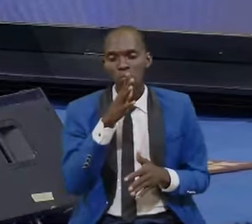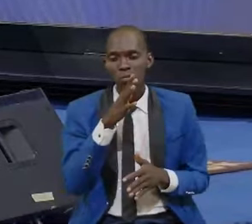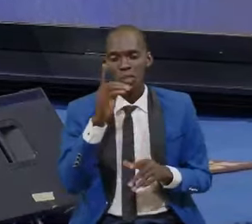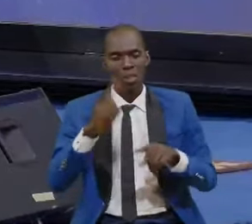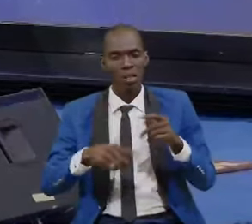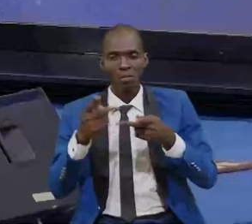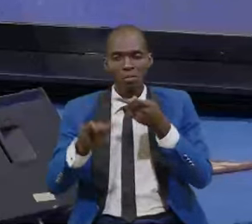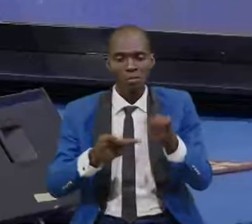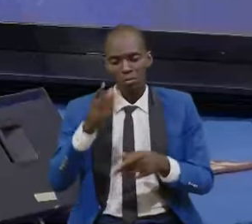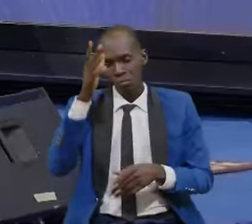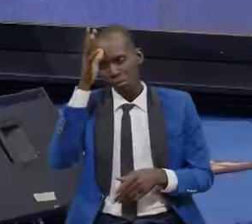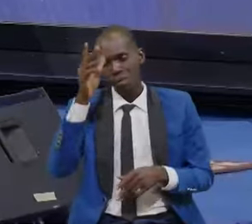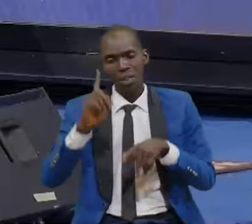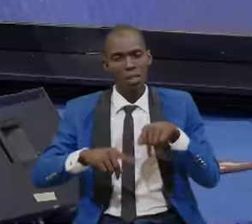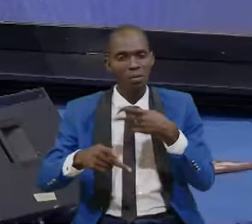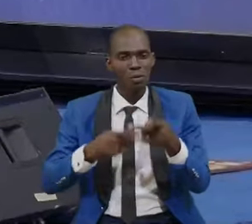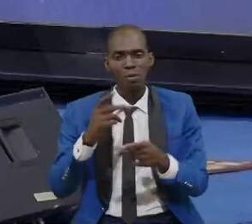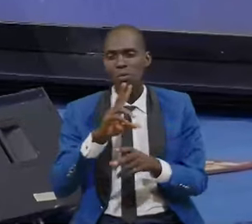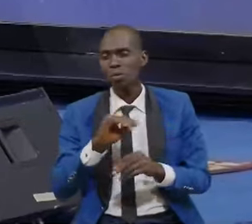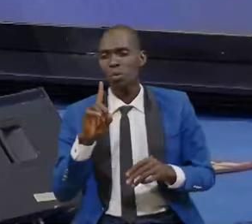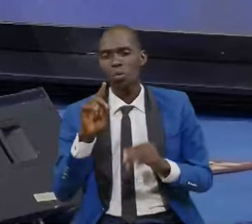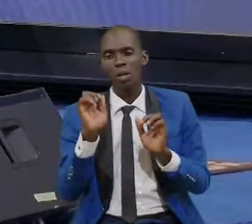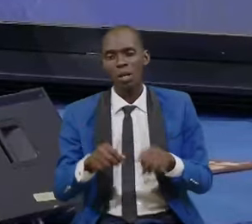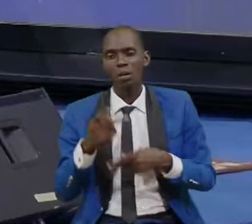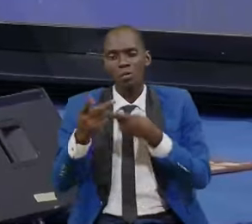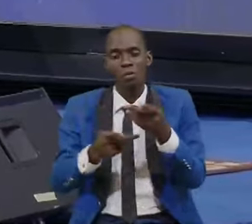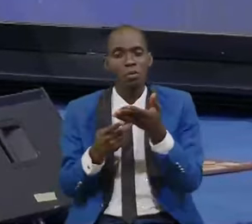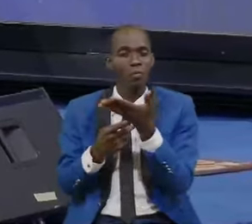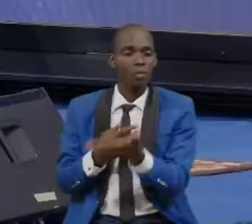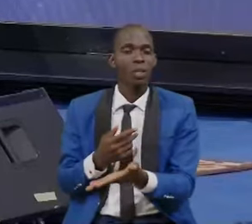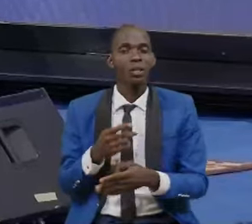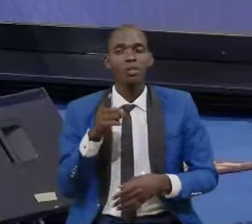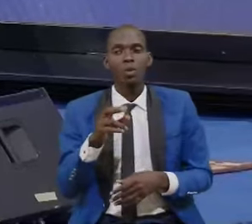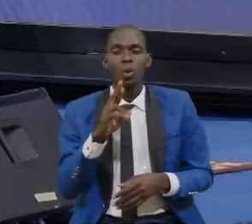ne peuvent pas venir, personne ne peut te visiter. Tu es enfermé là,